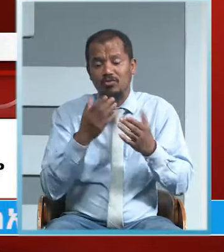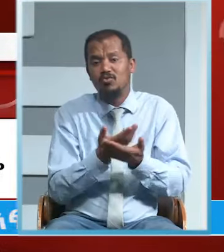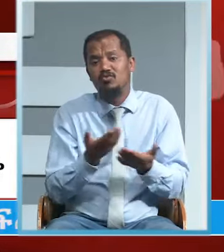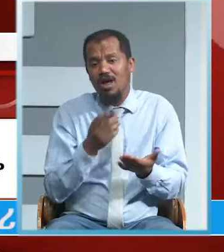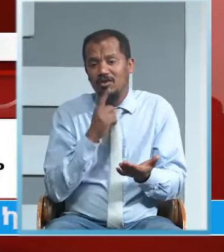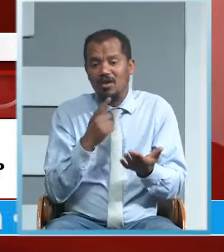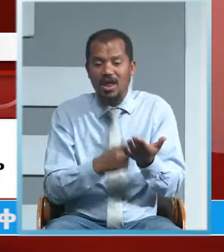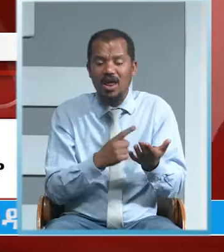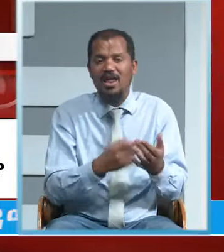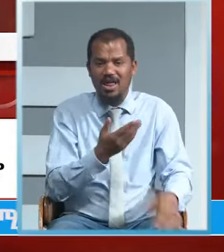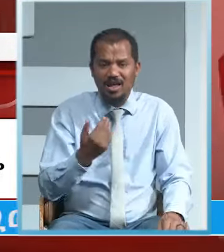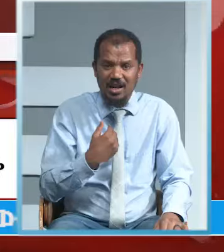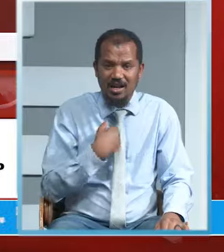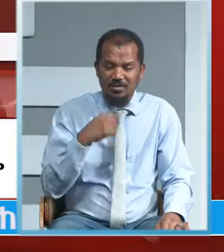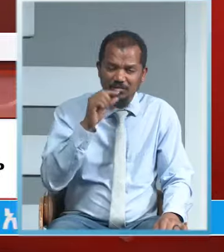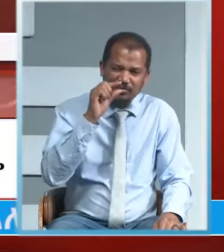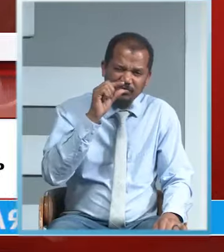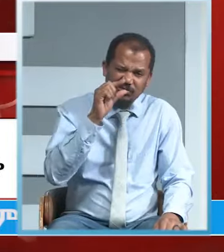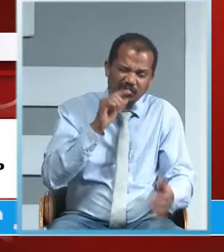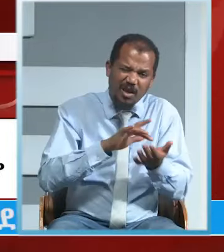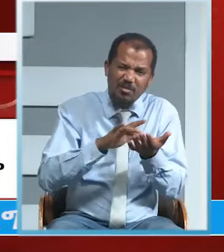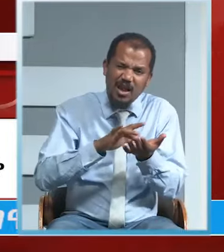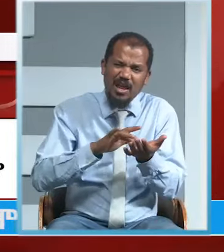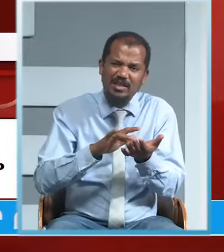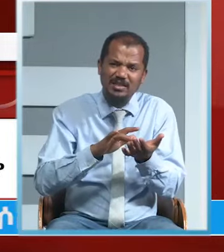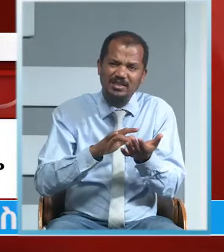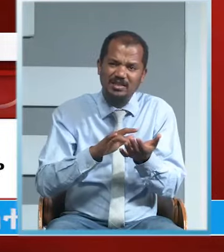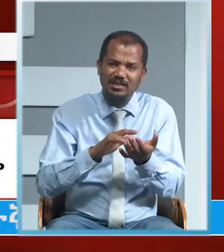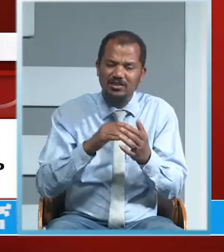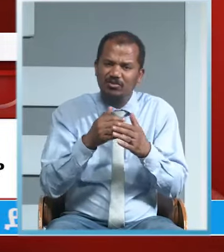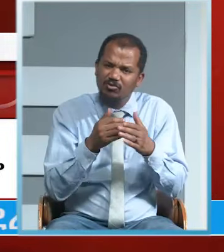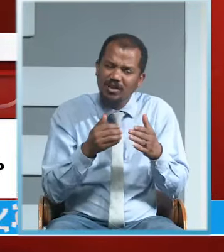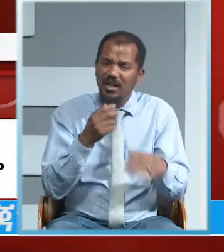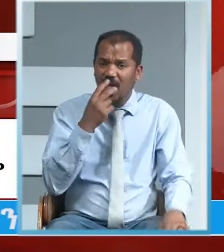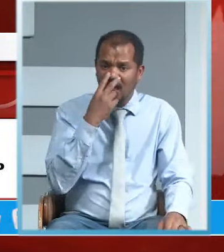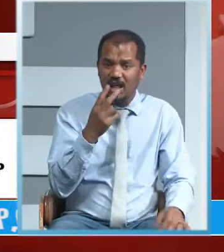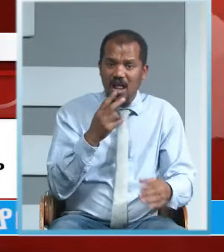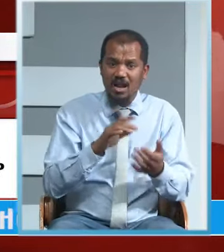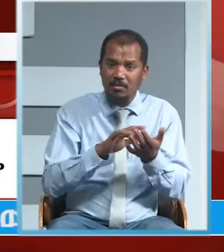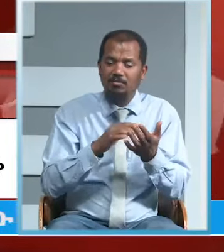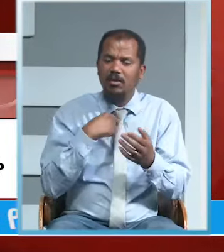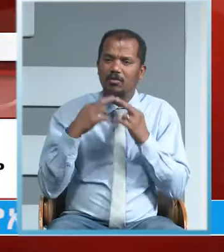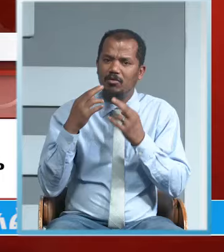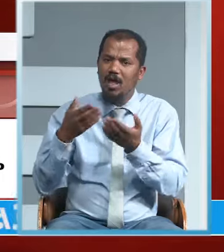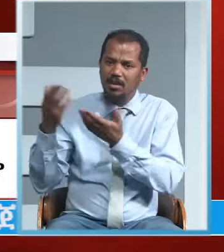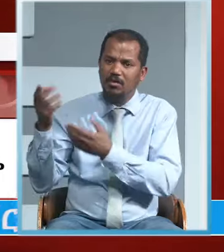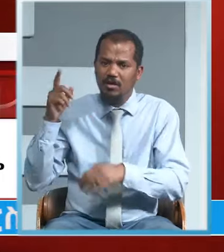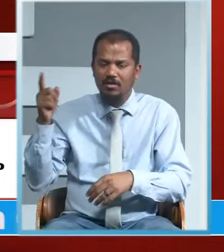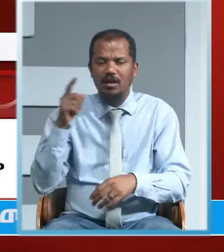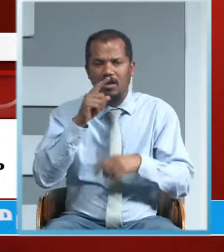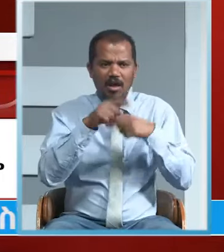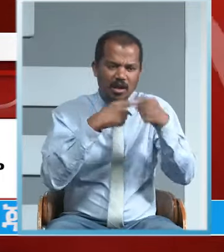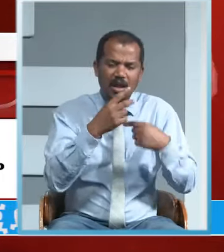ስለዚህ ይሄን ነገር አለ የተወሰነ የመናይት አቀበቱም እንዳለ አይተናል ለመናይት አቀበት ኤጀንሲ ስቶሪ ዳንም ቼክ